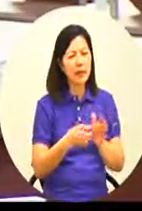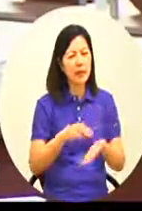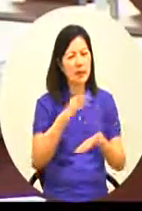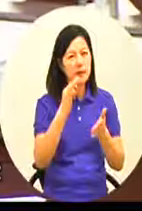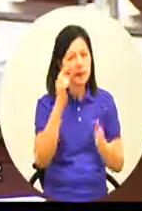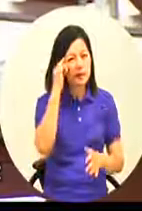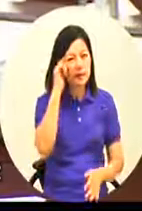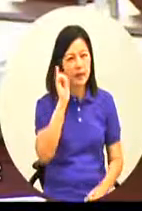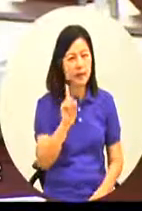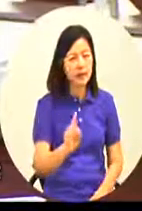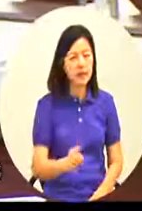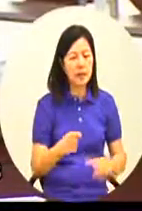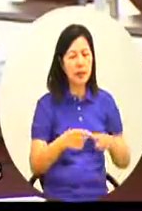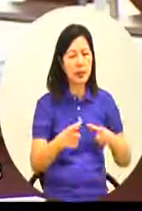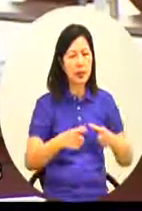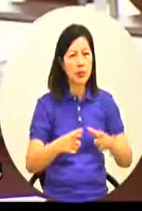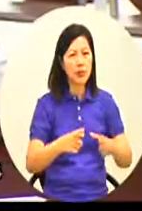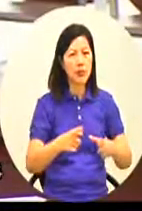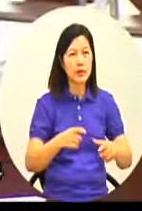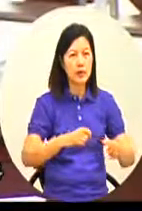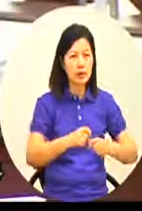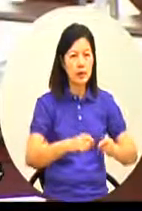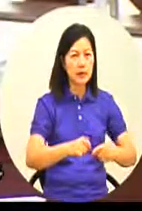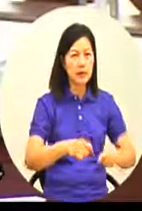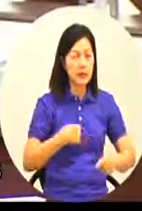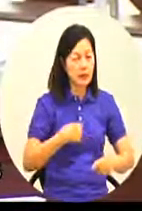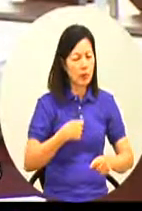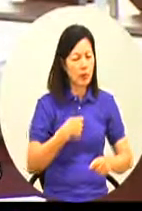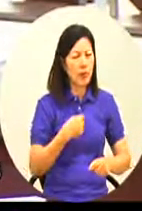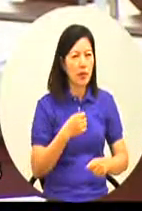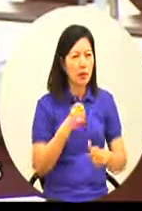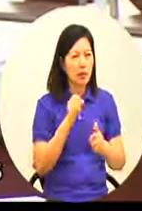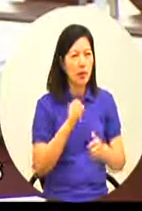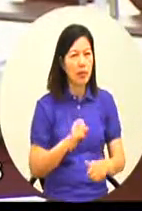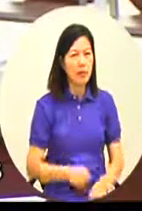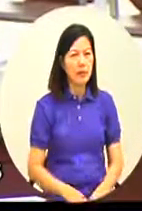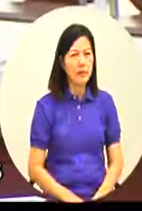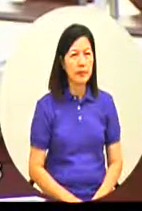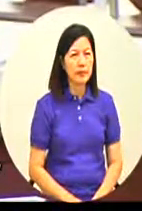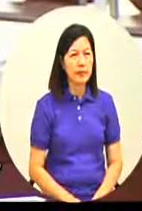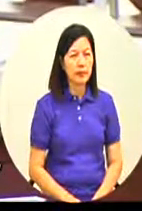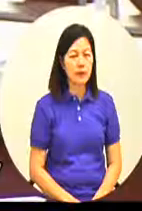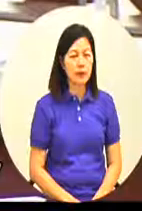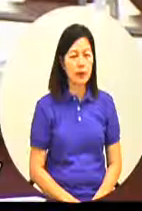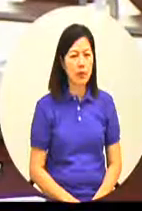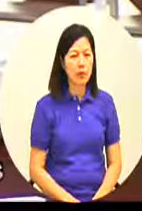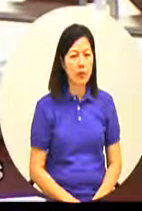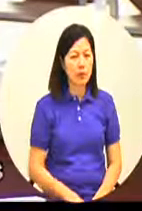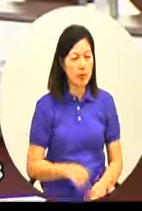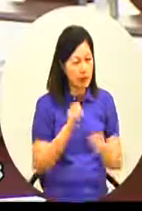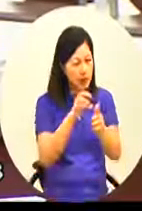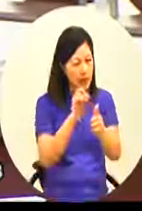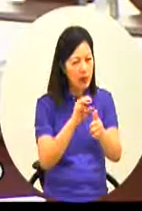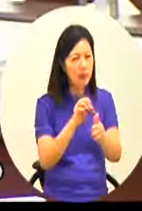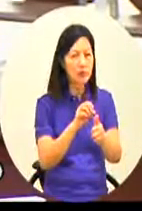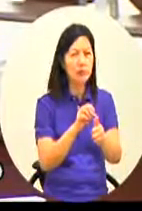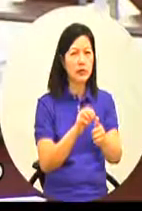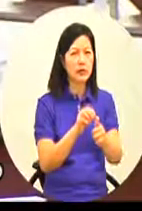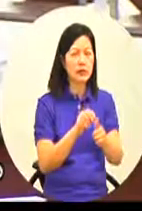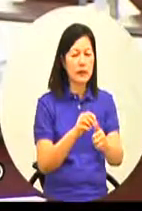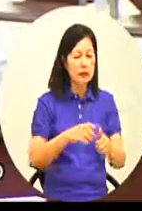因为讲的规划本来是，我坦白讲啊，我一直咧强调一件代志，就是讲伫整